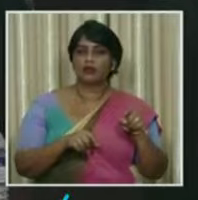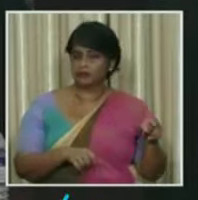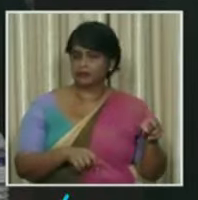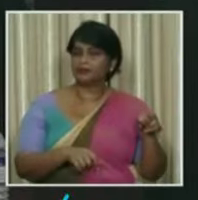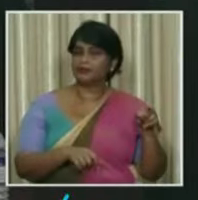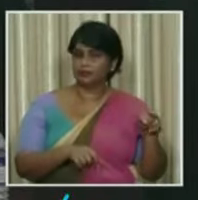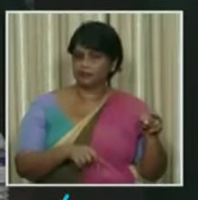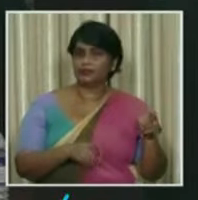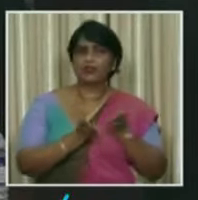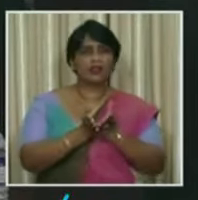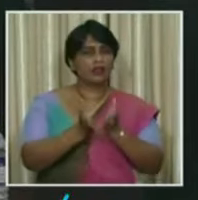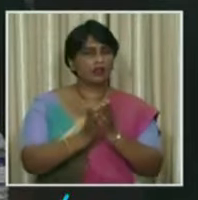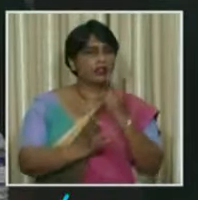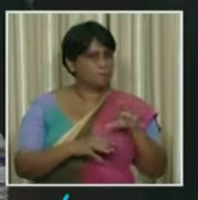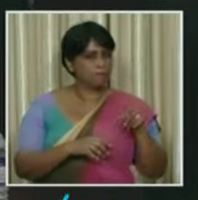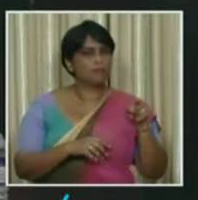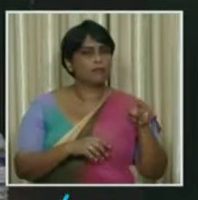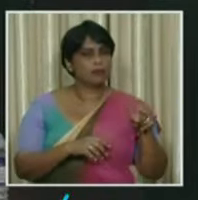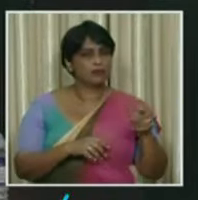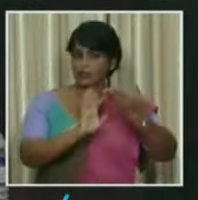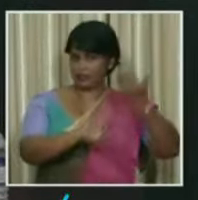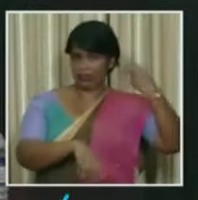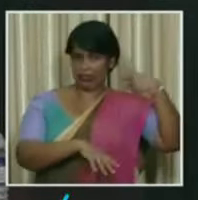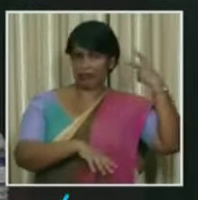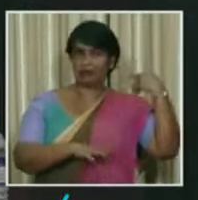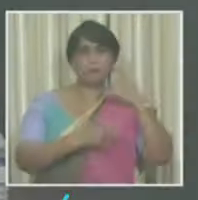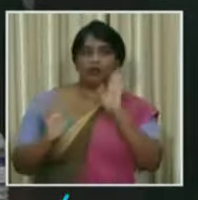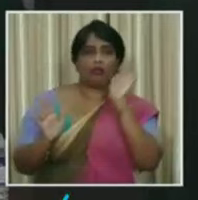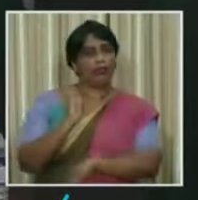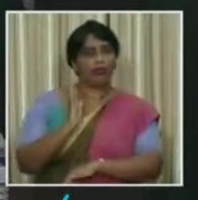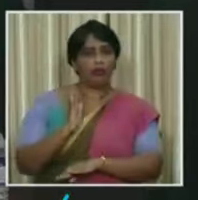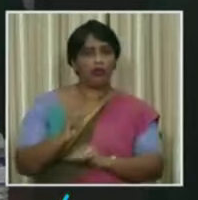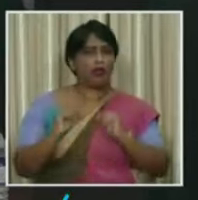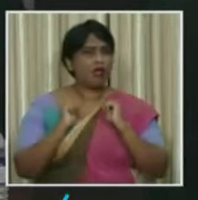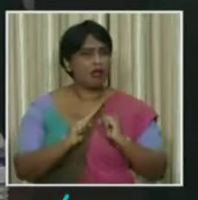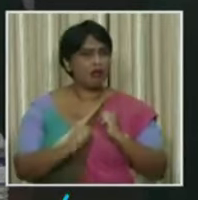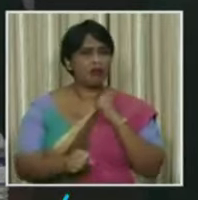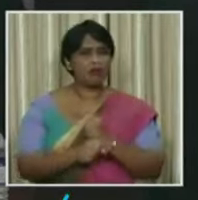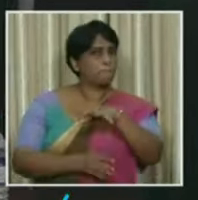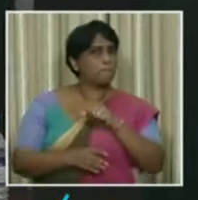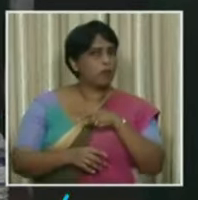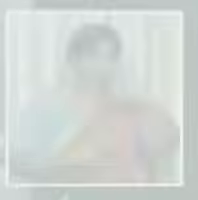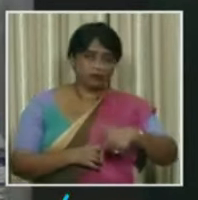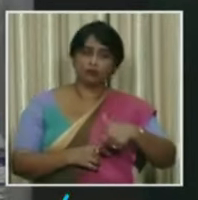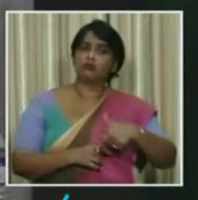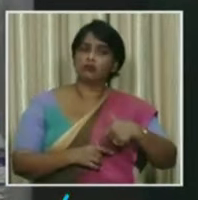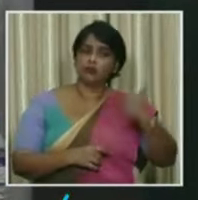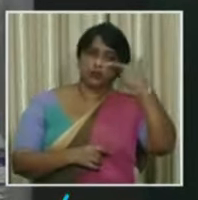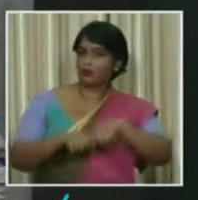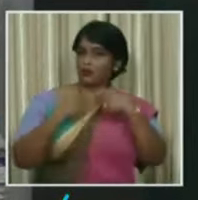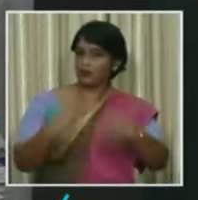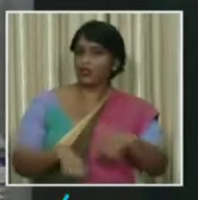දියකෝලා යාත්‍රා දෙකක් පාවිච්චි කරලා මුහුද මැද ලොකු පාටියක් දාලා කොහොමද රජයේ මුදල් වැය කරලා ඒවට ඉන්ධන